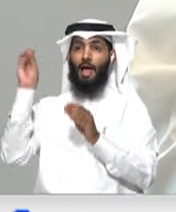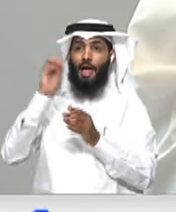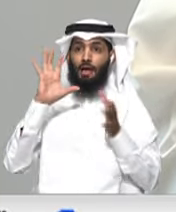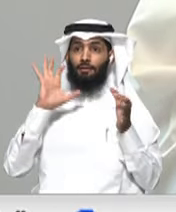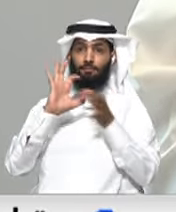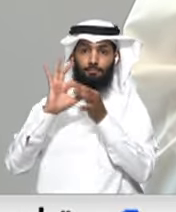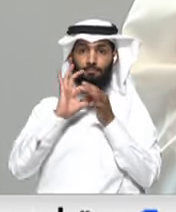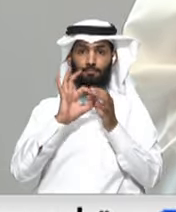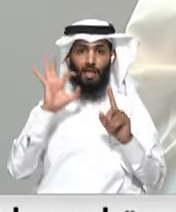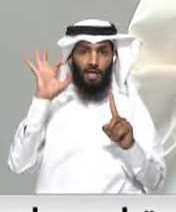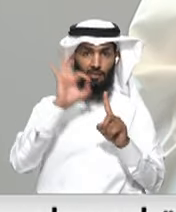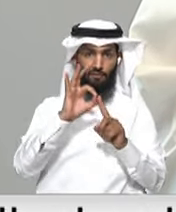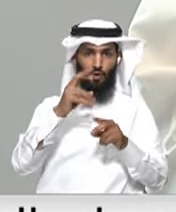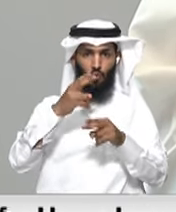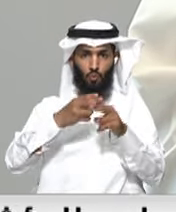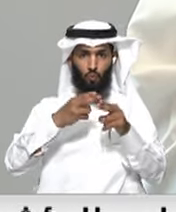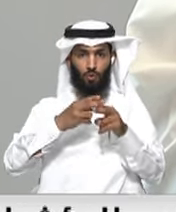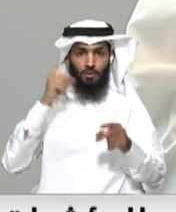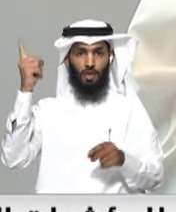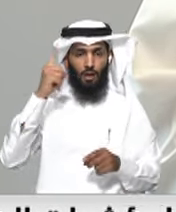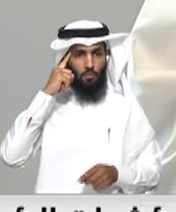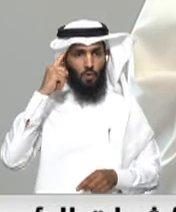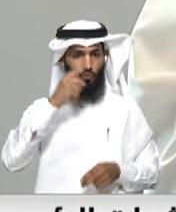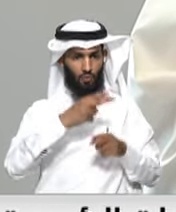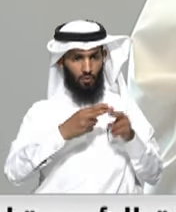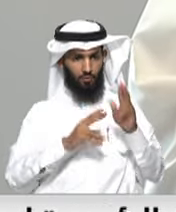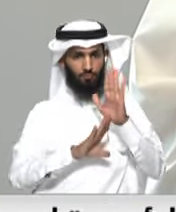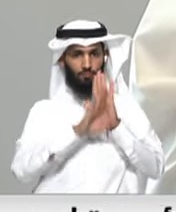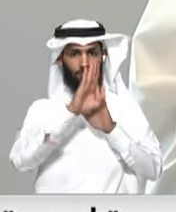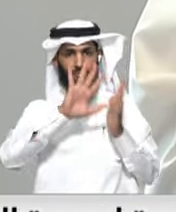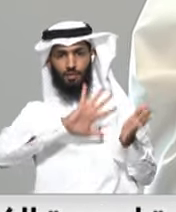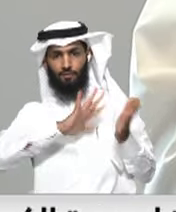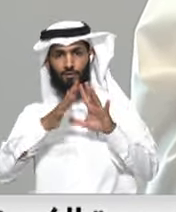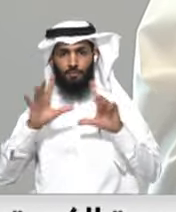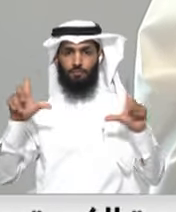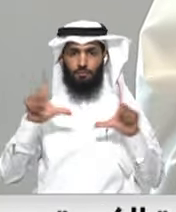العالمي لدولة الكويت في المحافل الدولية. فيصل الجاسم، تلفزيون دولة الكويت.